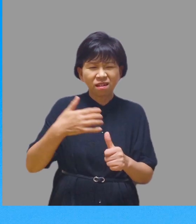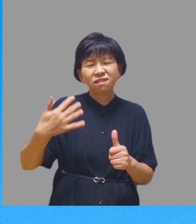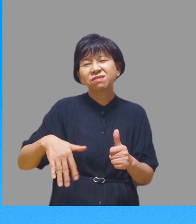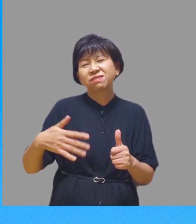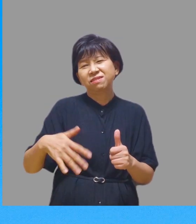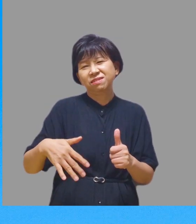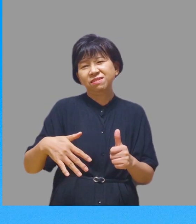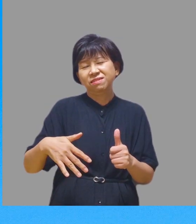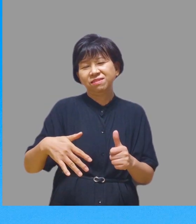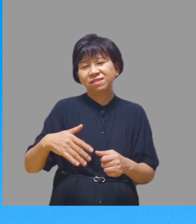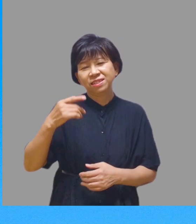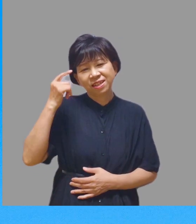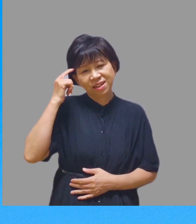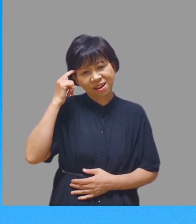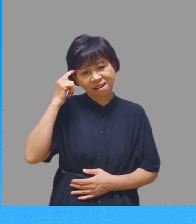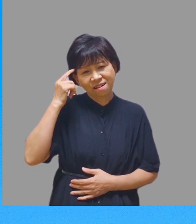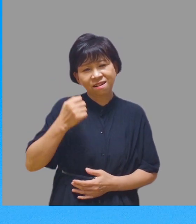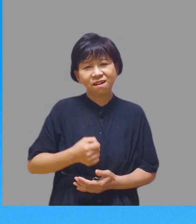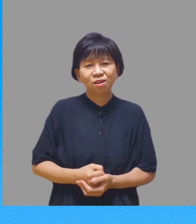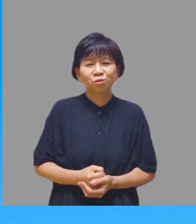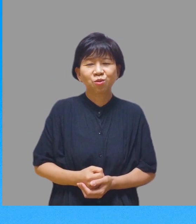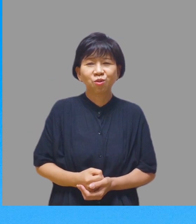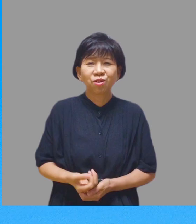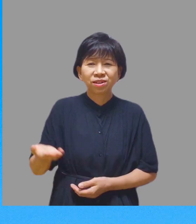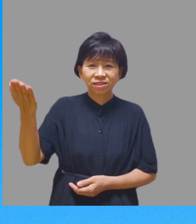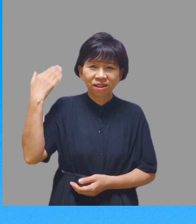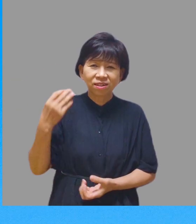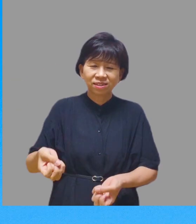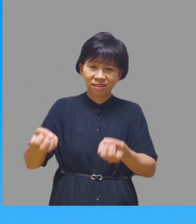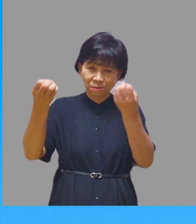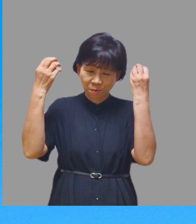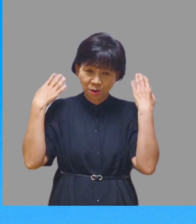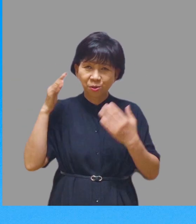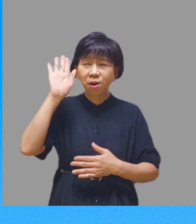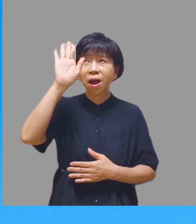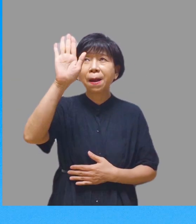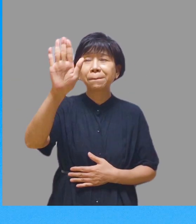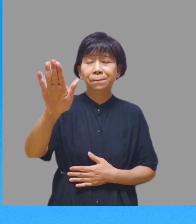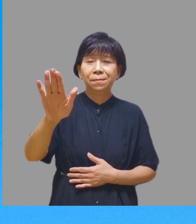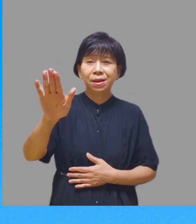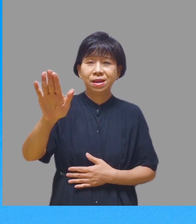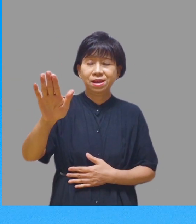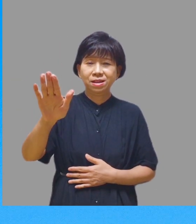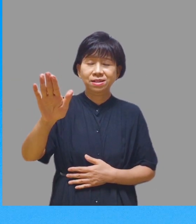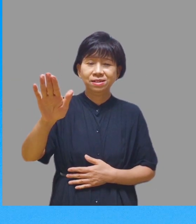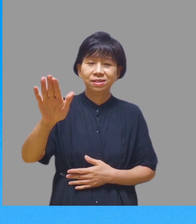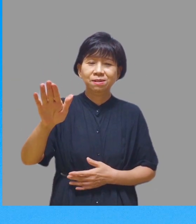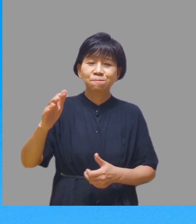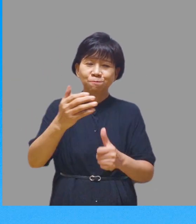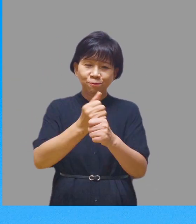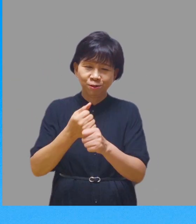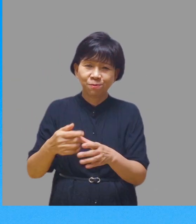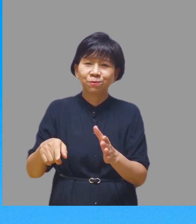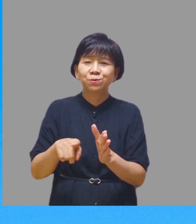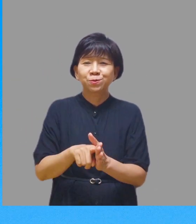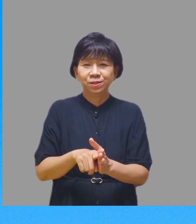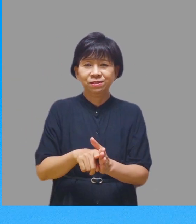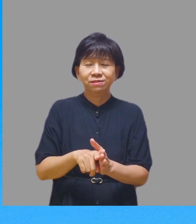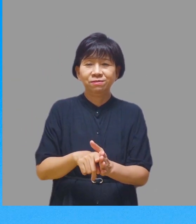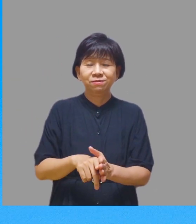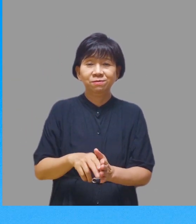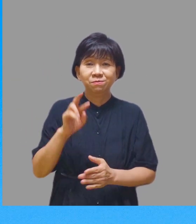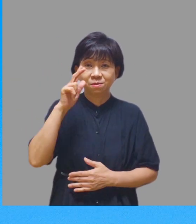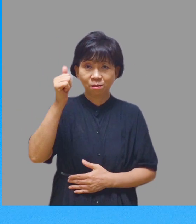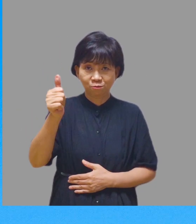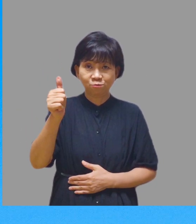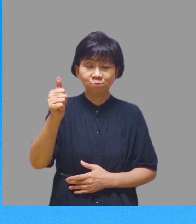아니하고 오직 한 일즉 뒤에 있는 것은 잊어버리고 앞에 있는 것을 잡으려고. 아멘. 바울은